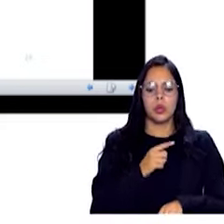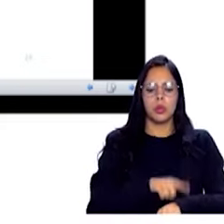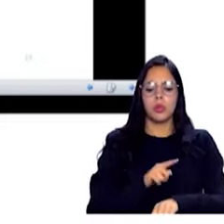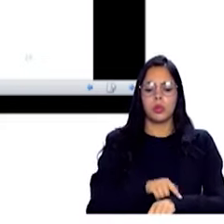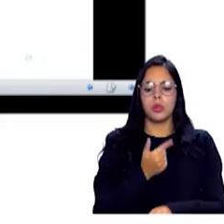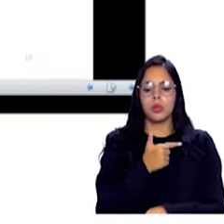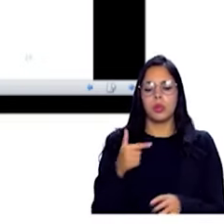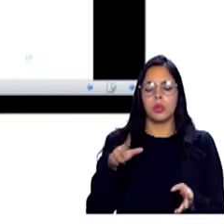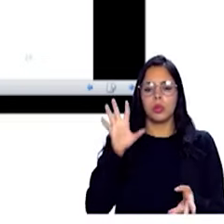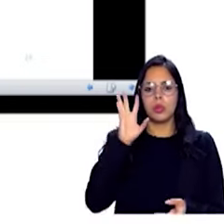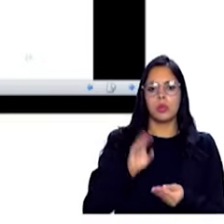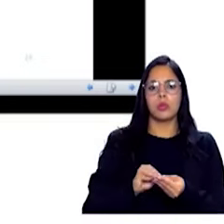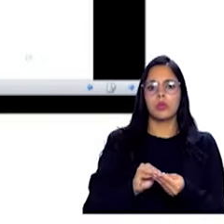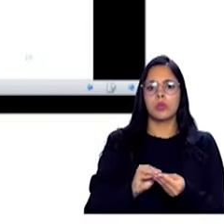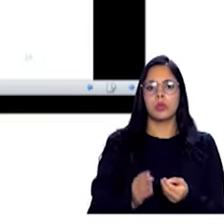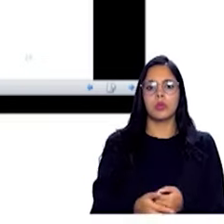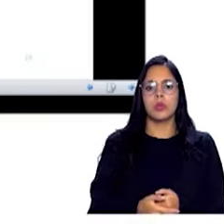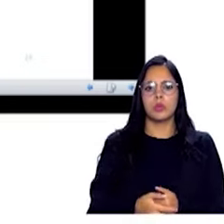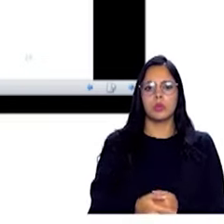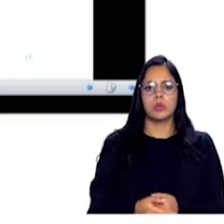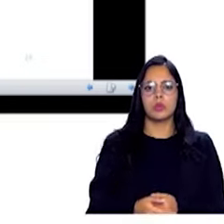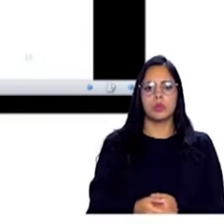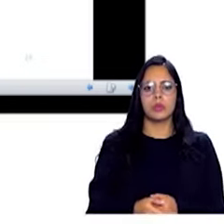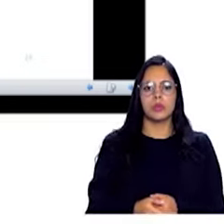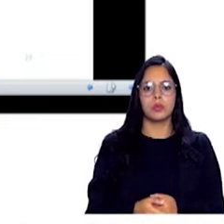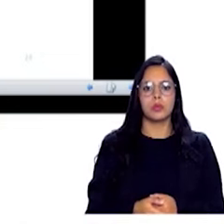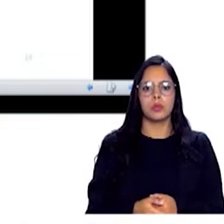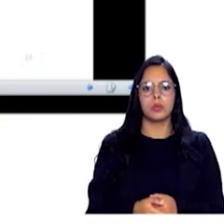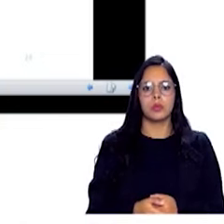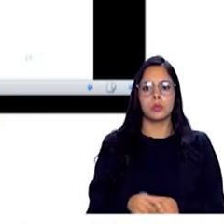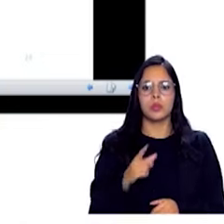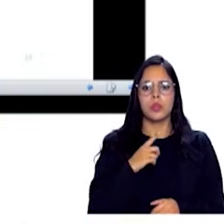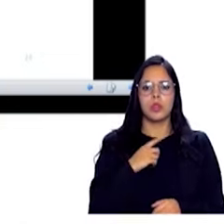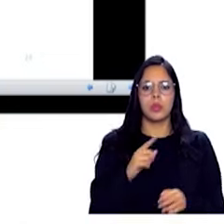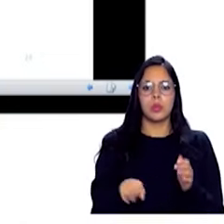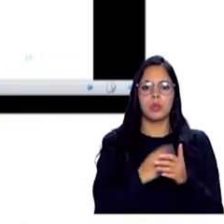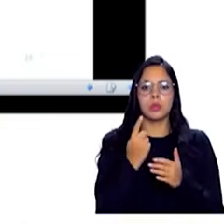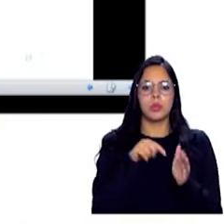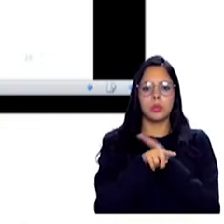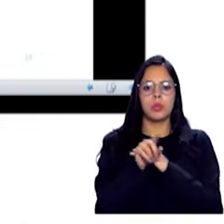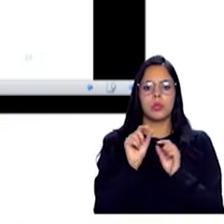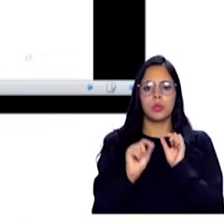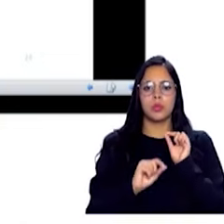da cui sono partito Quali sono le funzioni Della corte di cassazione italiana